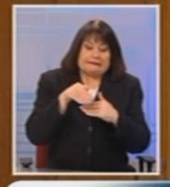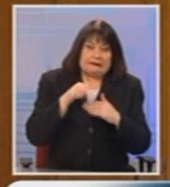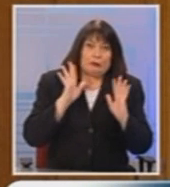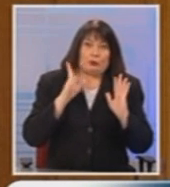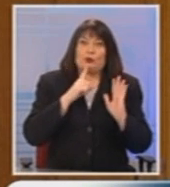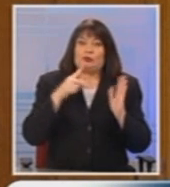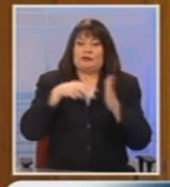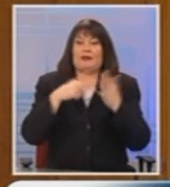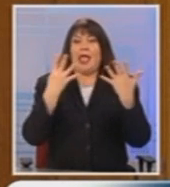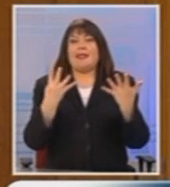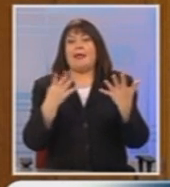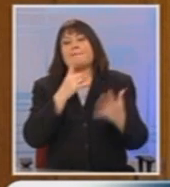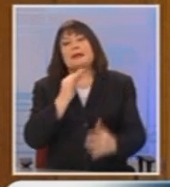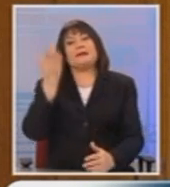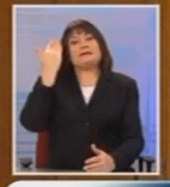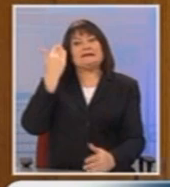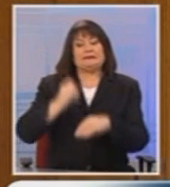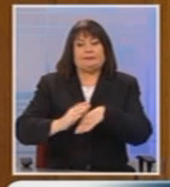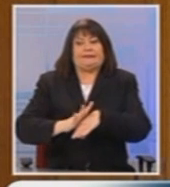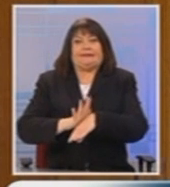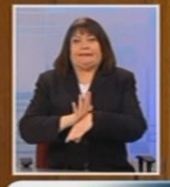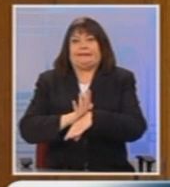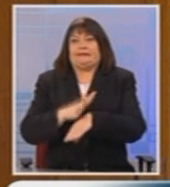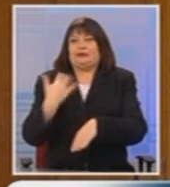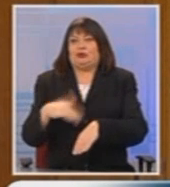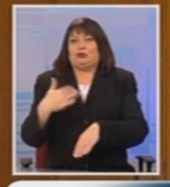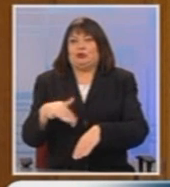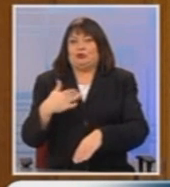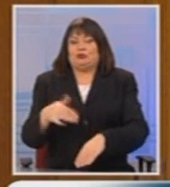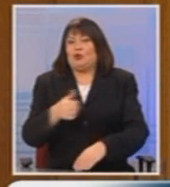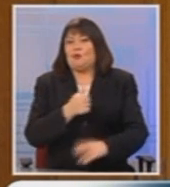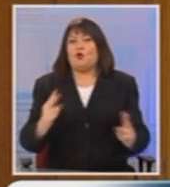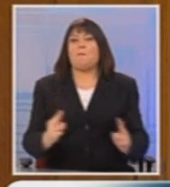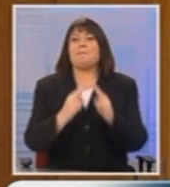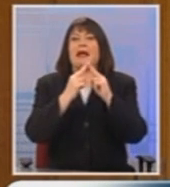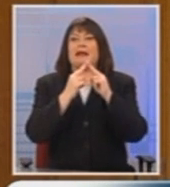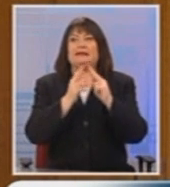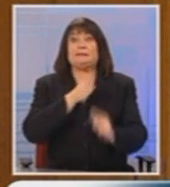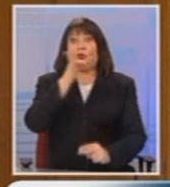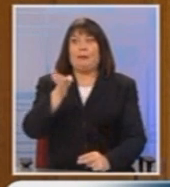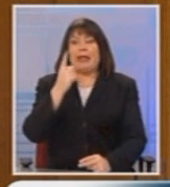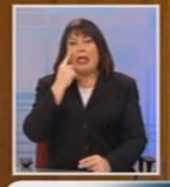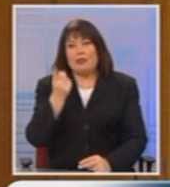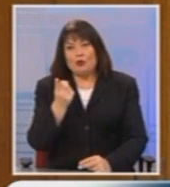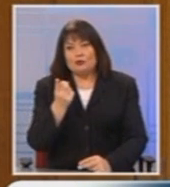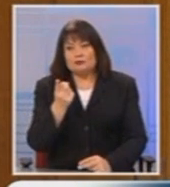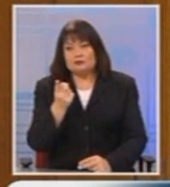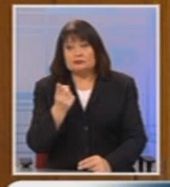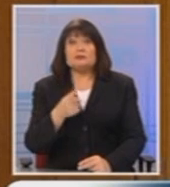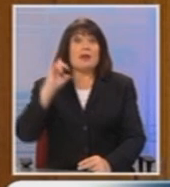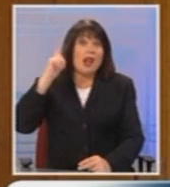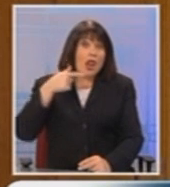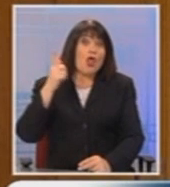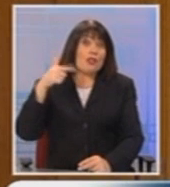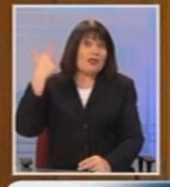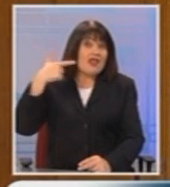2009. Αυτή την ανατριχύλα την ένιωσαν όχι μόνο στο Παρίσι, αλλά, αγαπητέ Νίκο, και στο Λονδίνο.